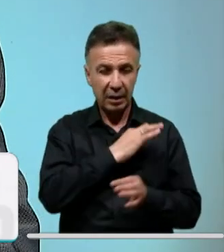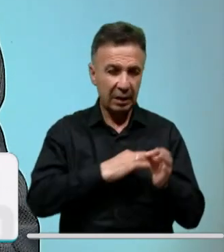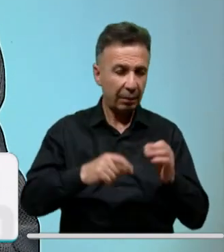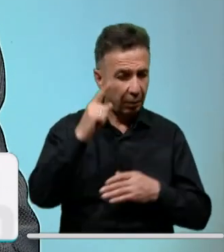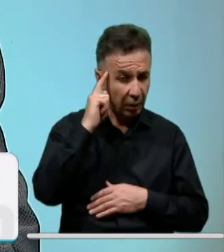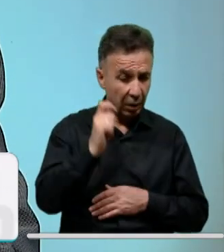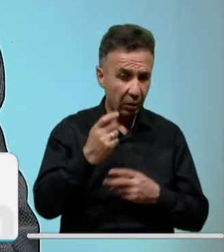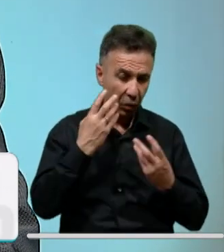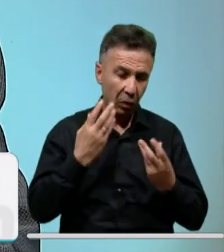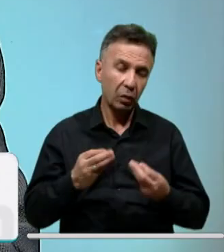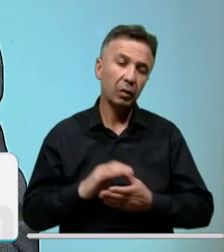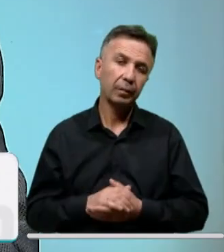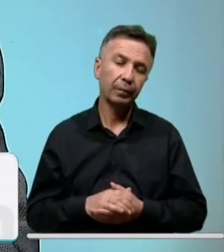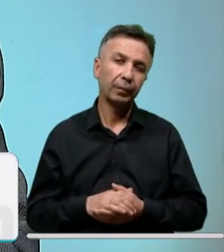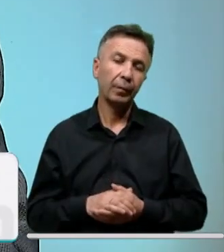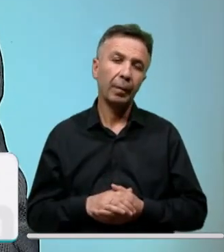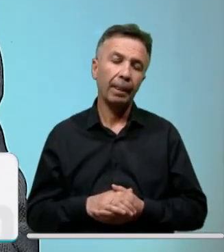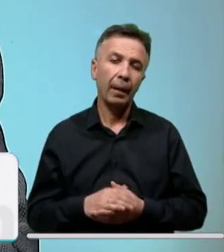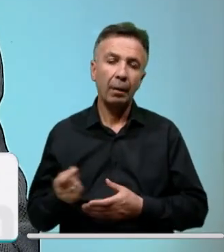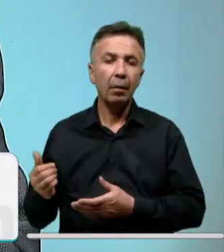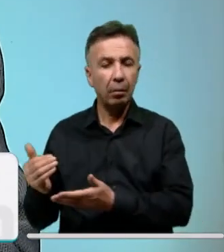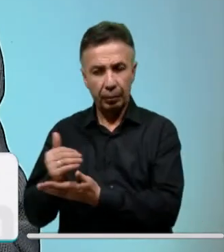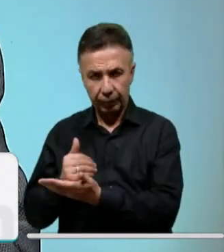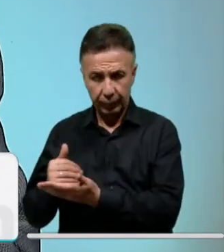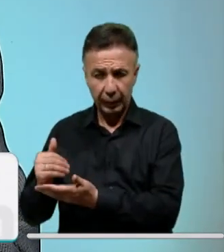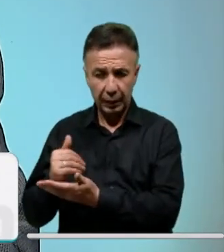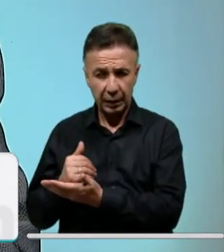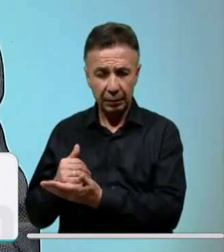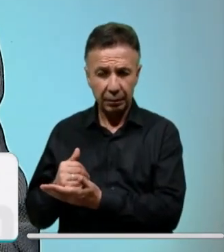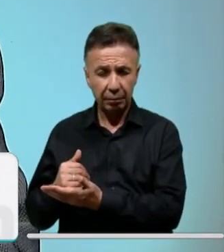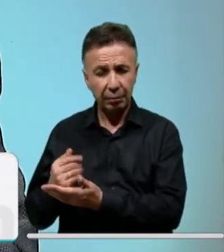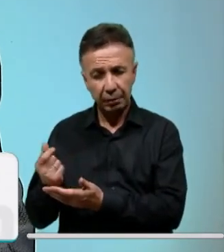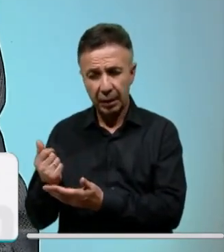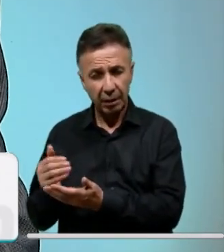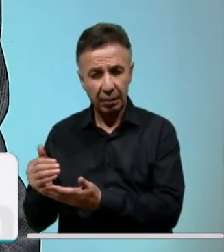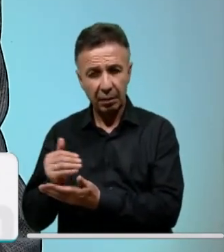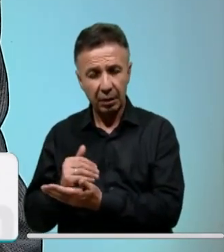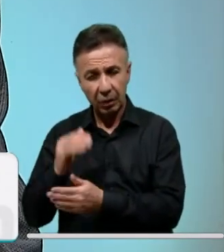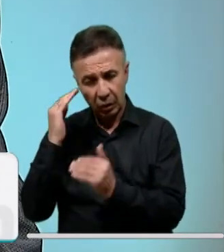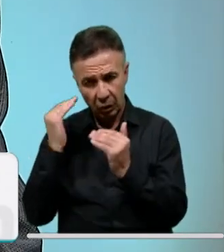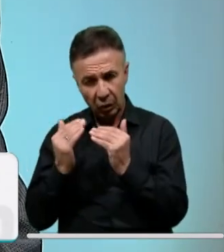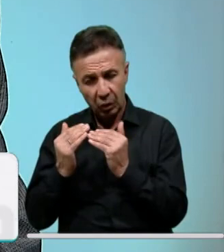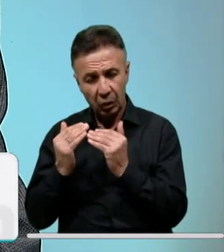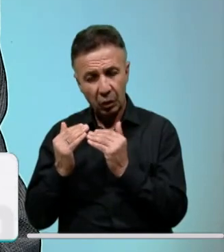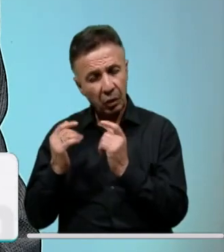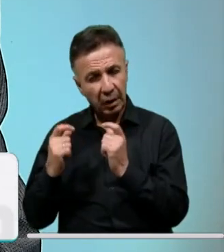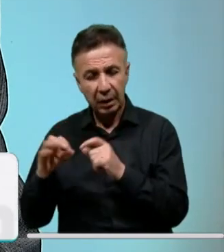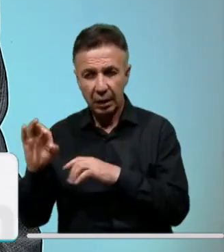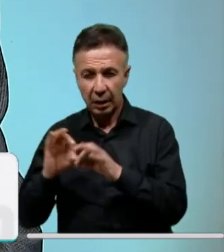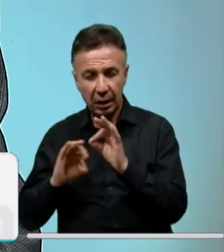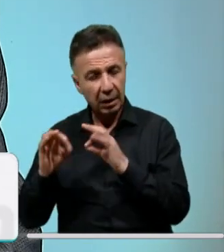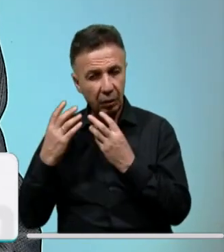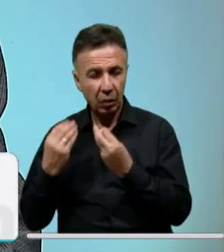ve bu bir dediğimiz gibi yatırım aracıdır. Biz birikimlerimizi meşru çerçevede değerlendirmiş